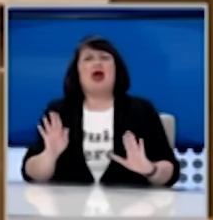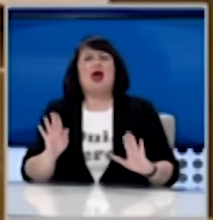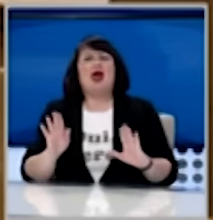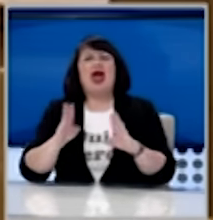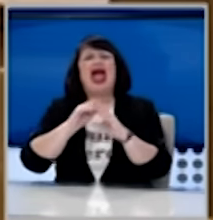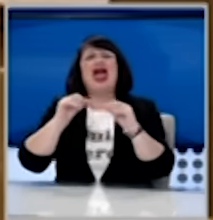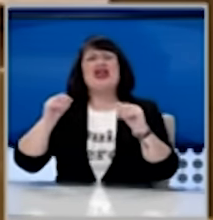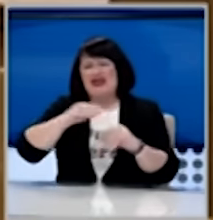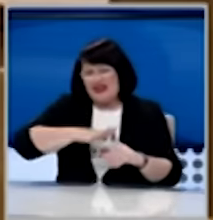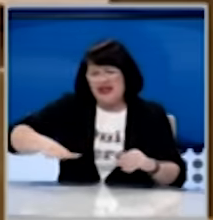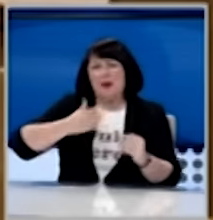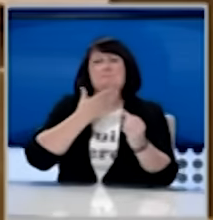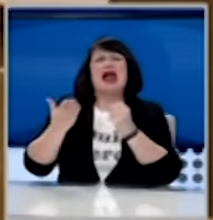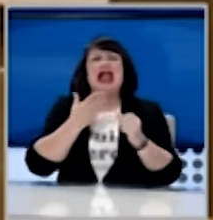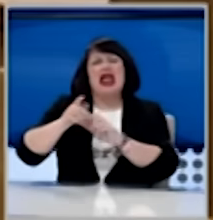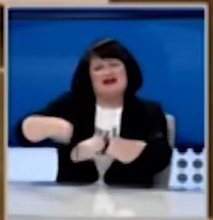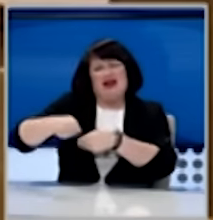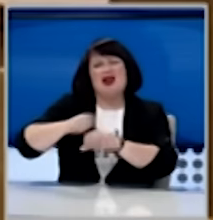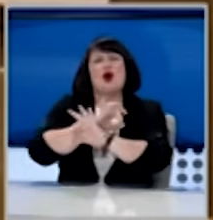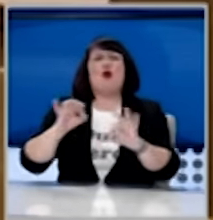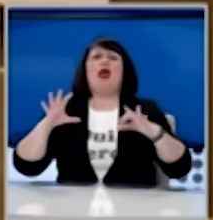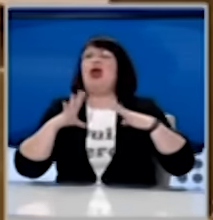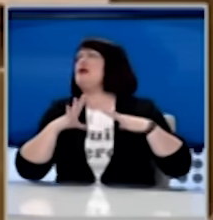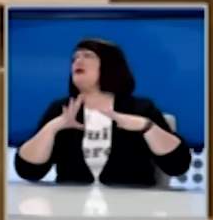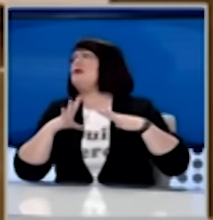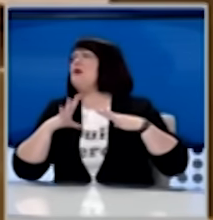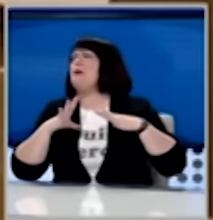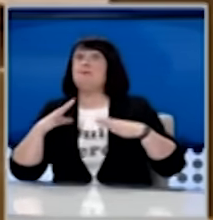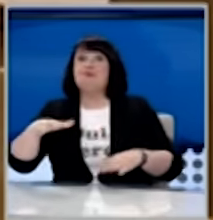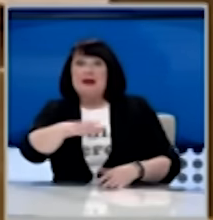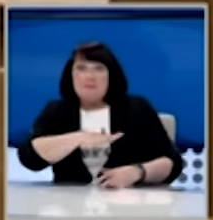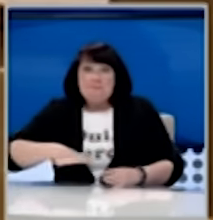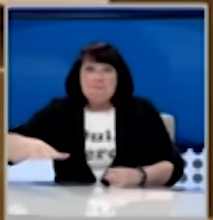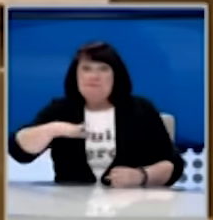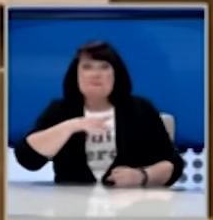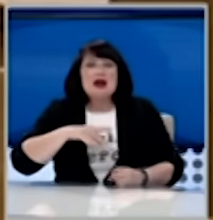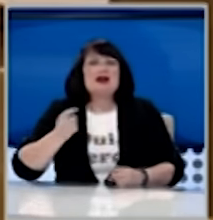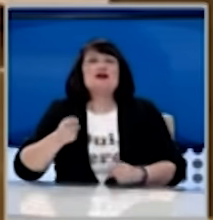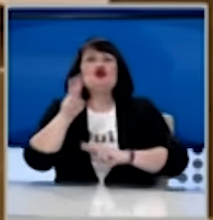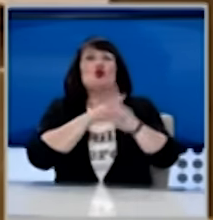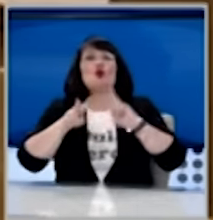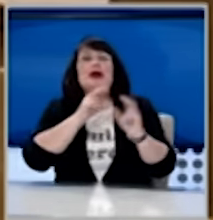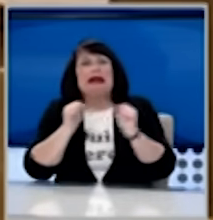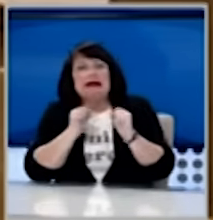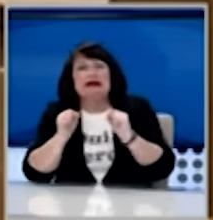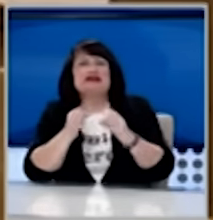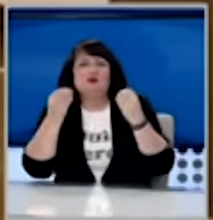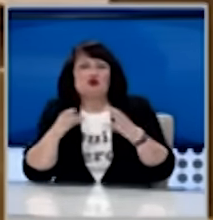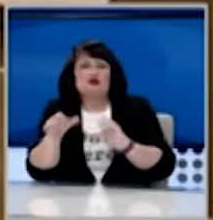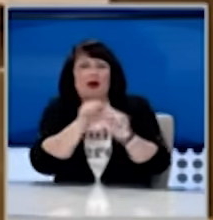εδαφοτεχνικη μελέτες και τα έργα αλλά όπως συμβαίνει παντού έτσι και εδώ η κλιματική κρίση οι